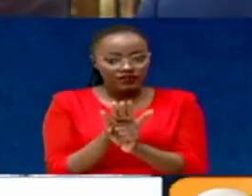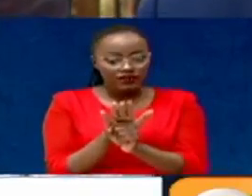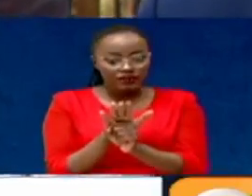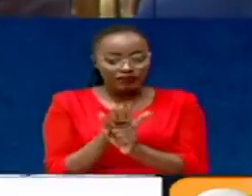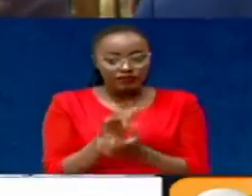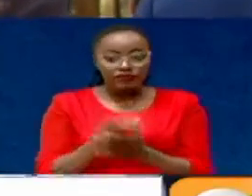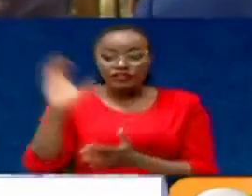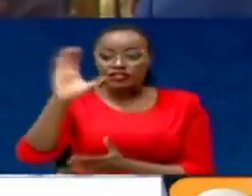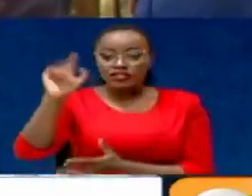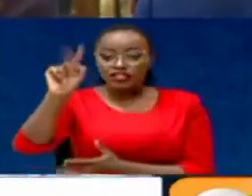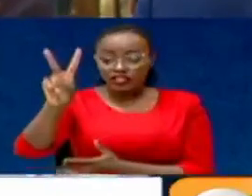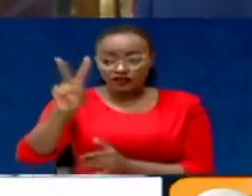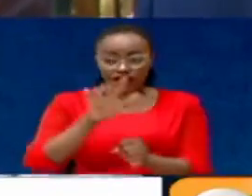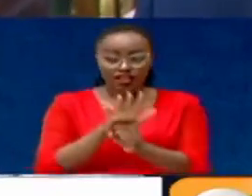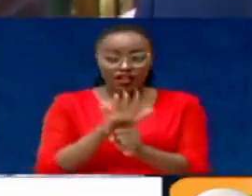channel ya Citizen TV